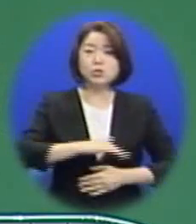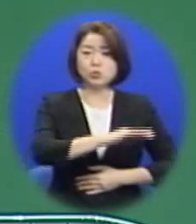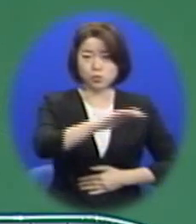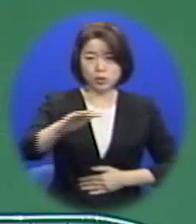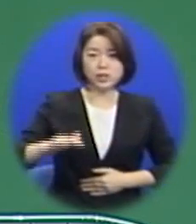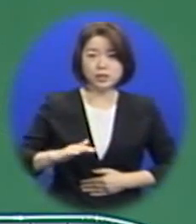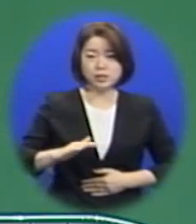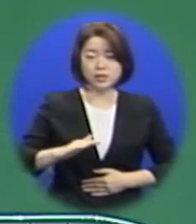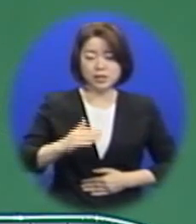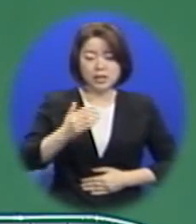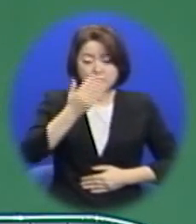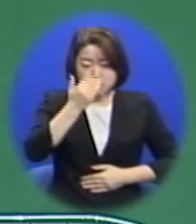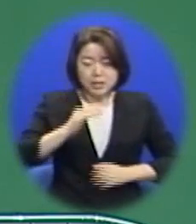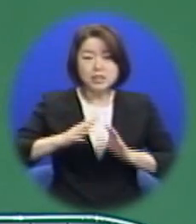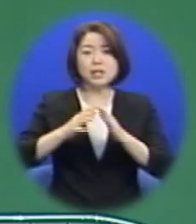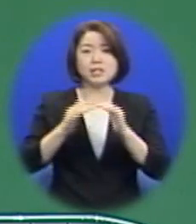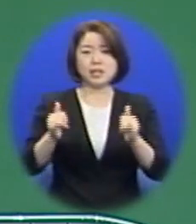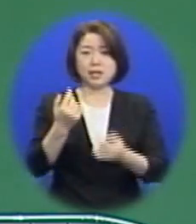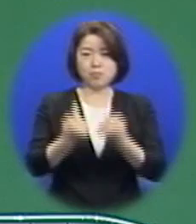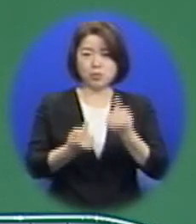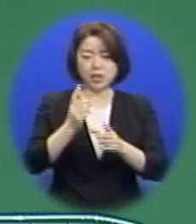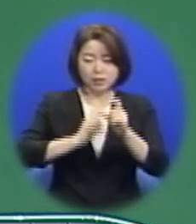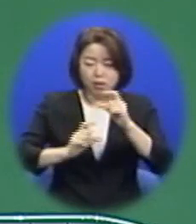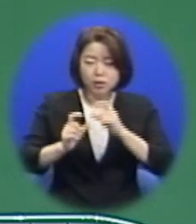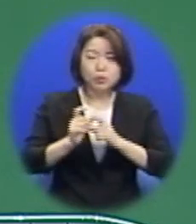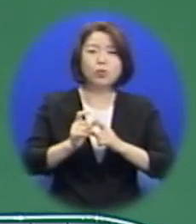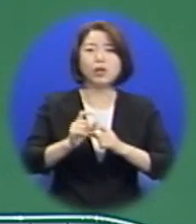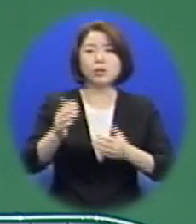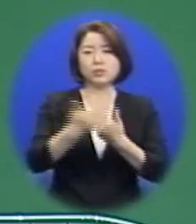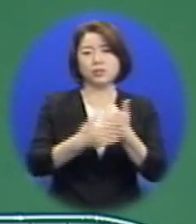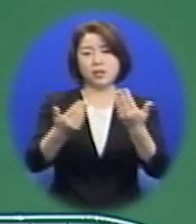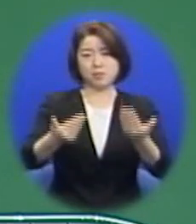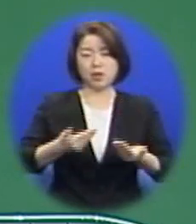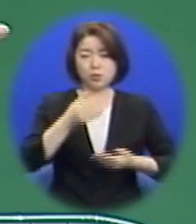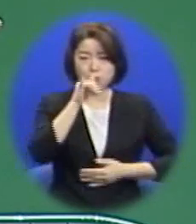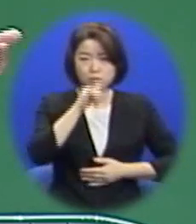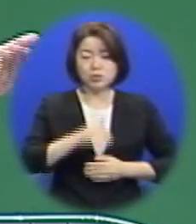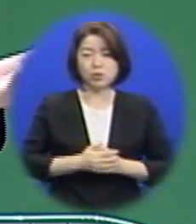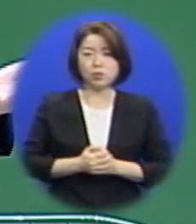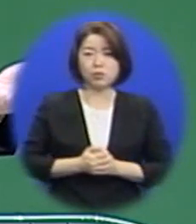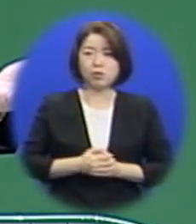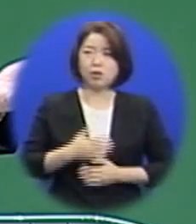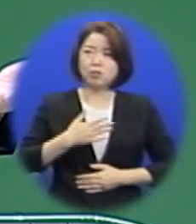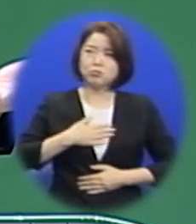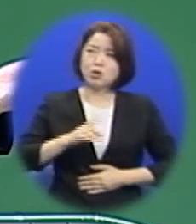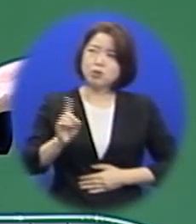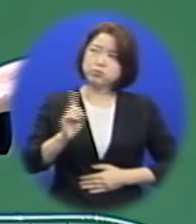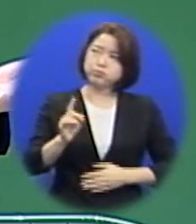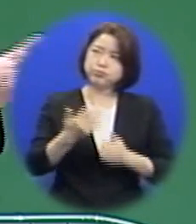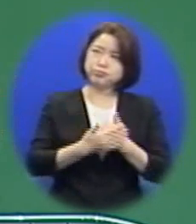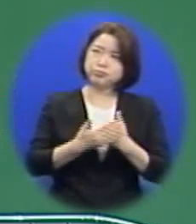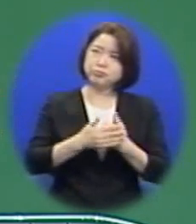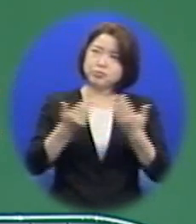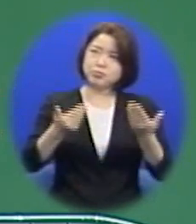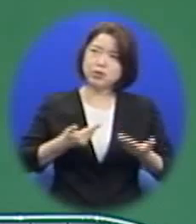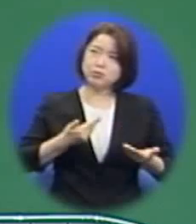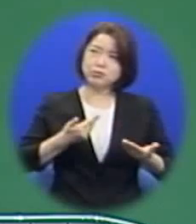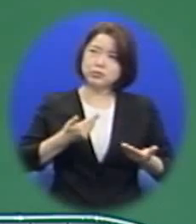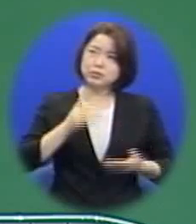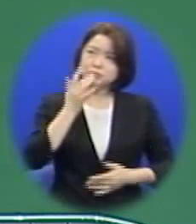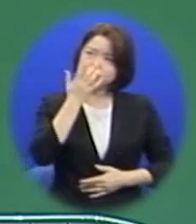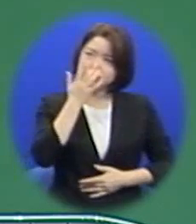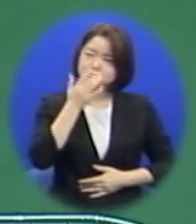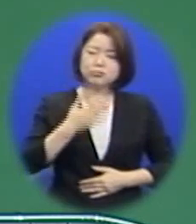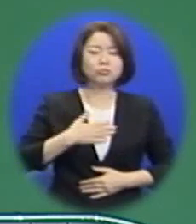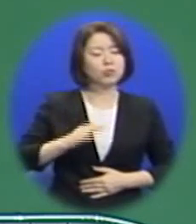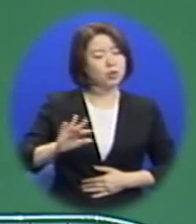더 놀라운 은혜를 받고 있습니다. 여러분 중에 내가 무슨 은혜를 받았지? 나 진짜 요즘에